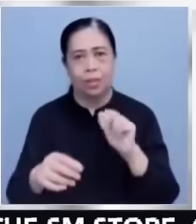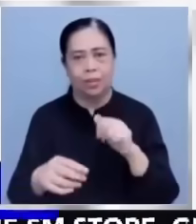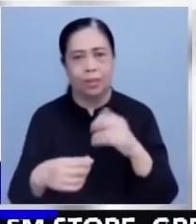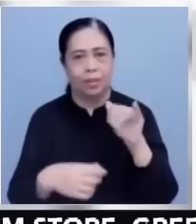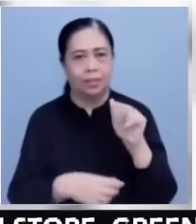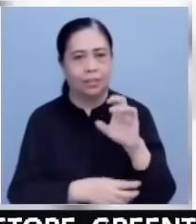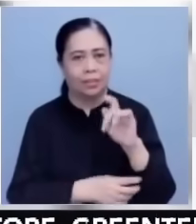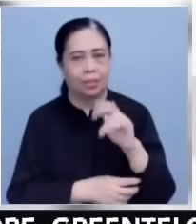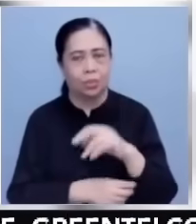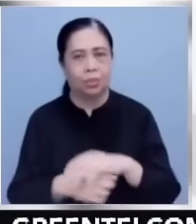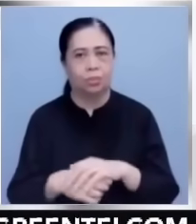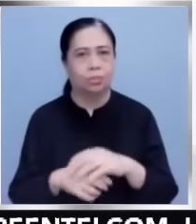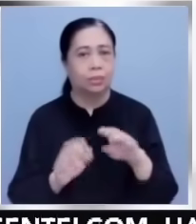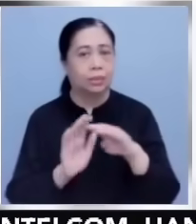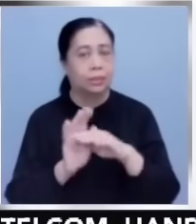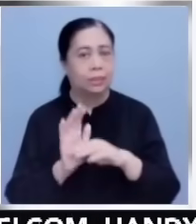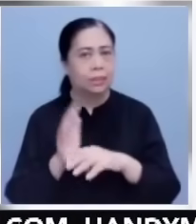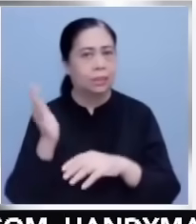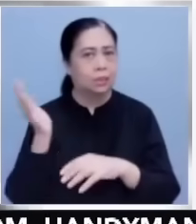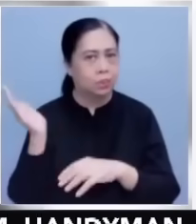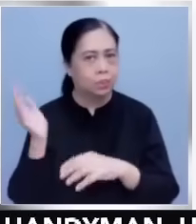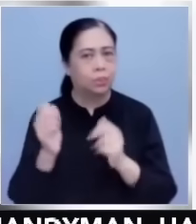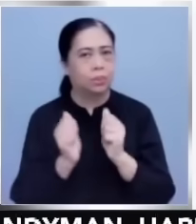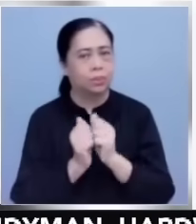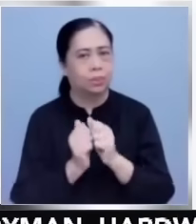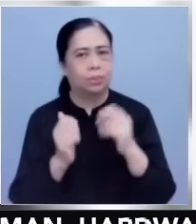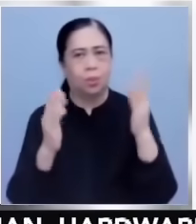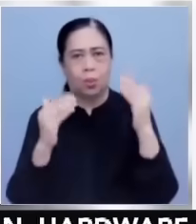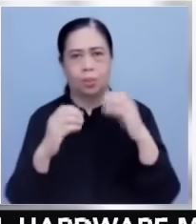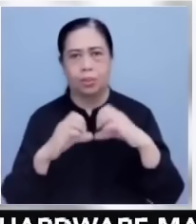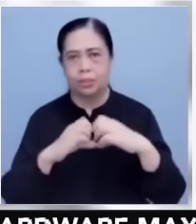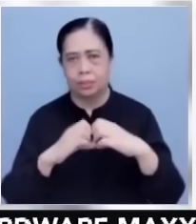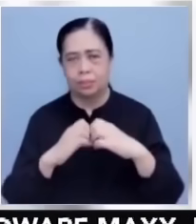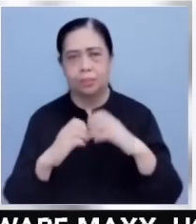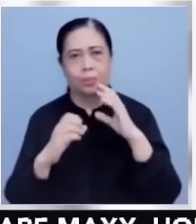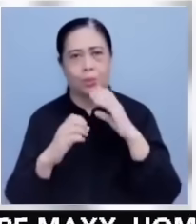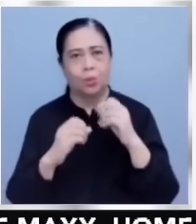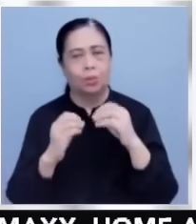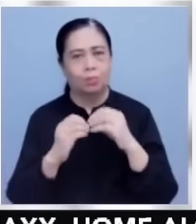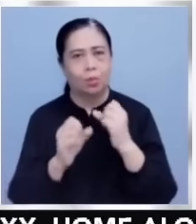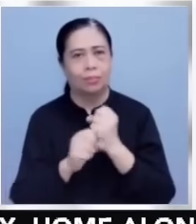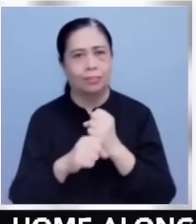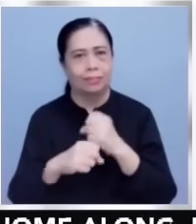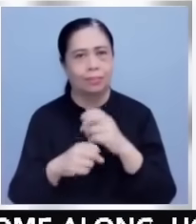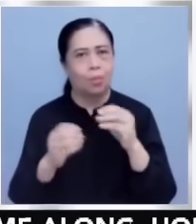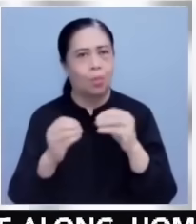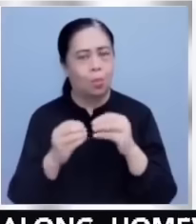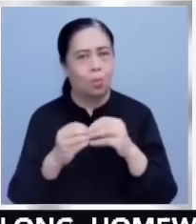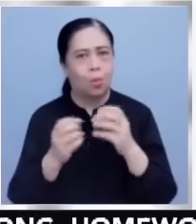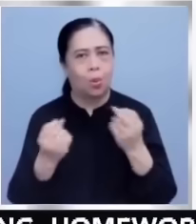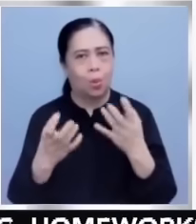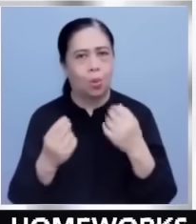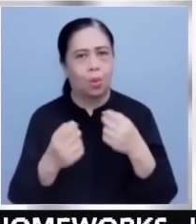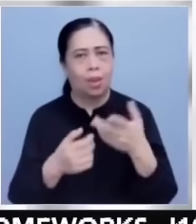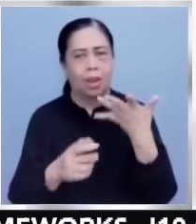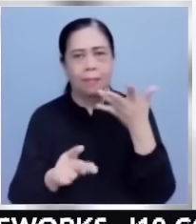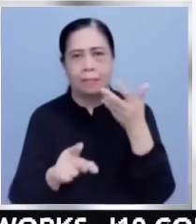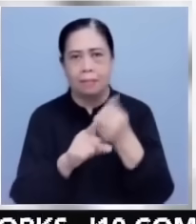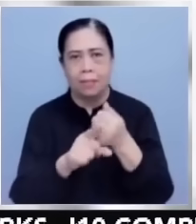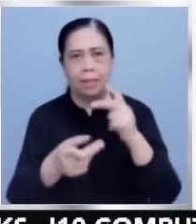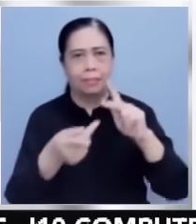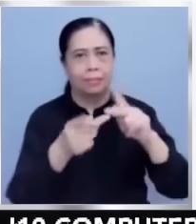Maralag, kasunod ng parangal ay umaasa ang GMA na makakabuo ito ng mas marami pang high-impact partnerships